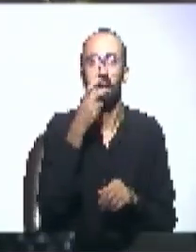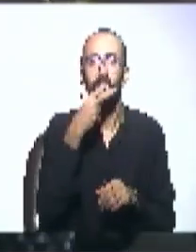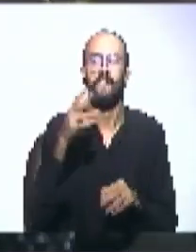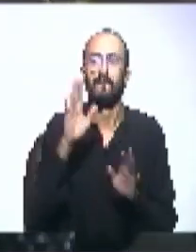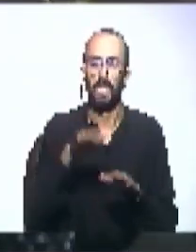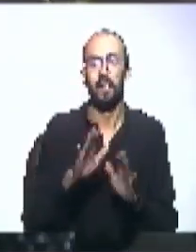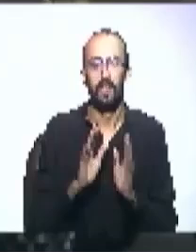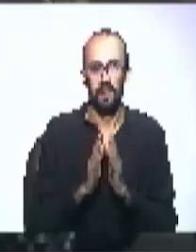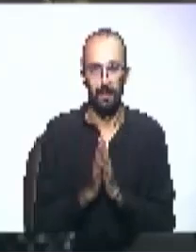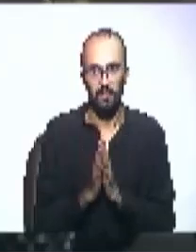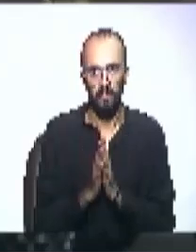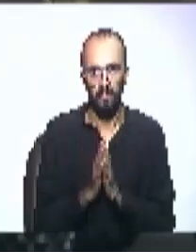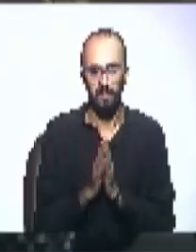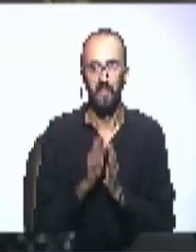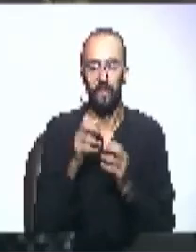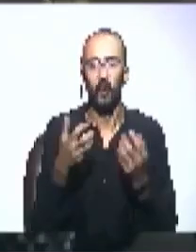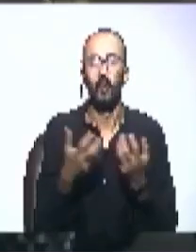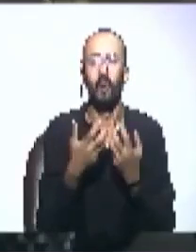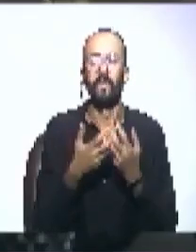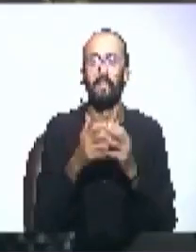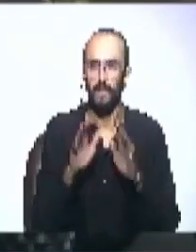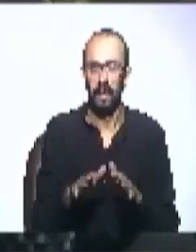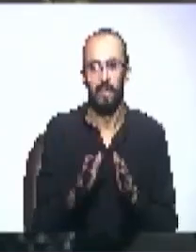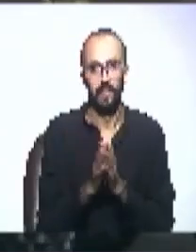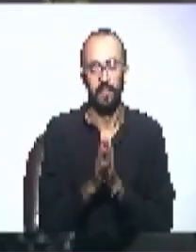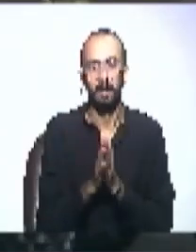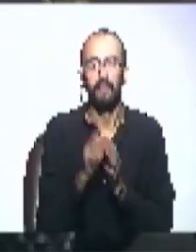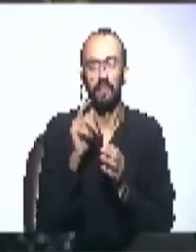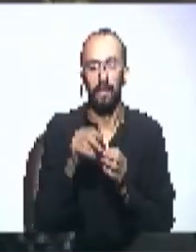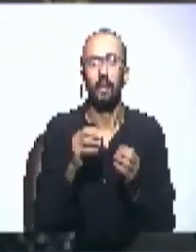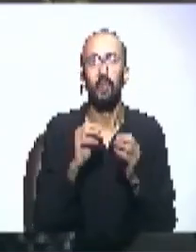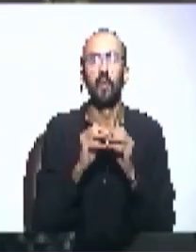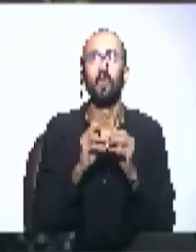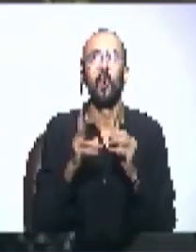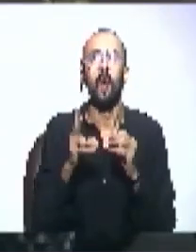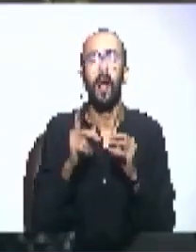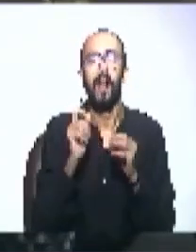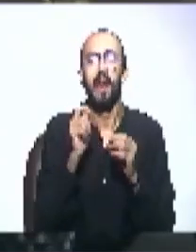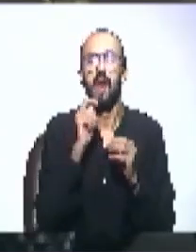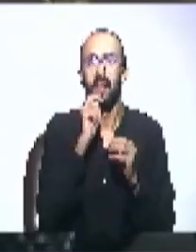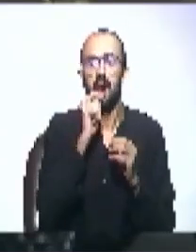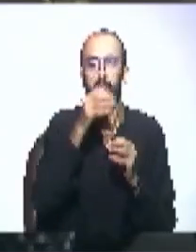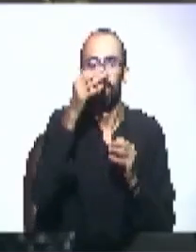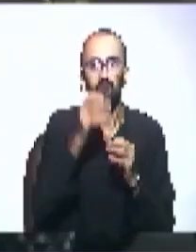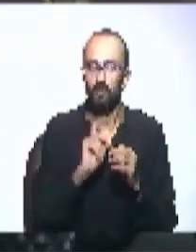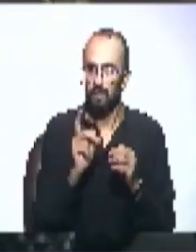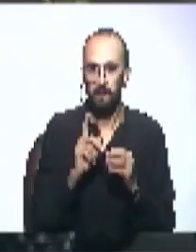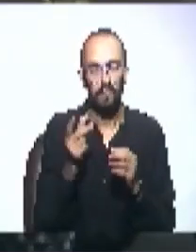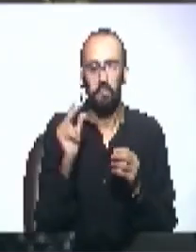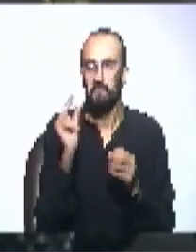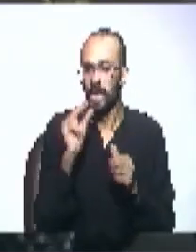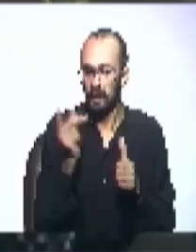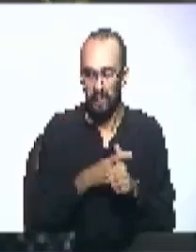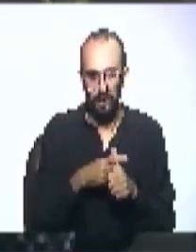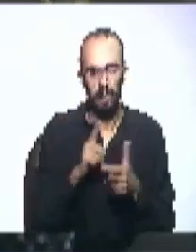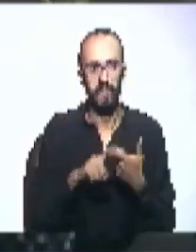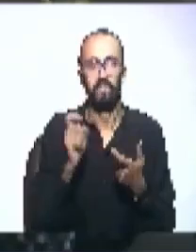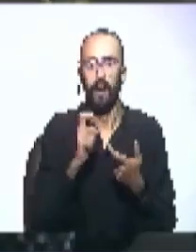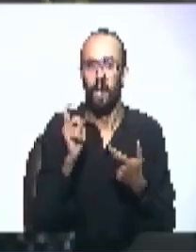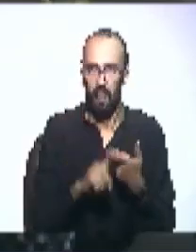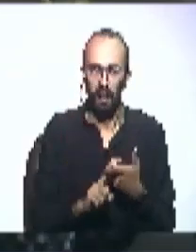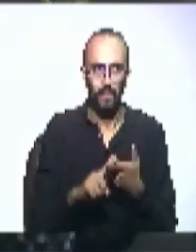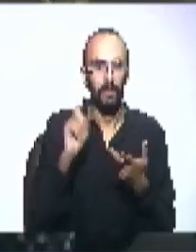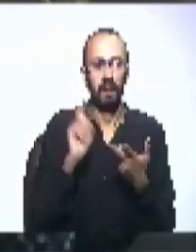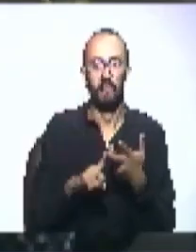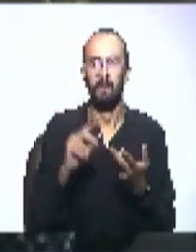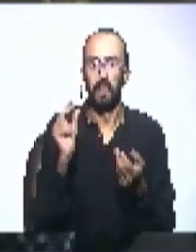يعني تكون في فاكهة تكون في خضار يكون في نوع بروتين مش لازم لحمة ممكن ان احنا البيض، ممكن يعني